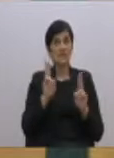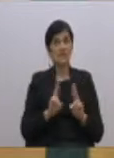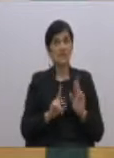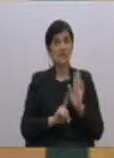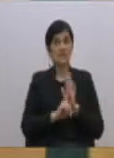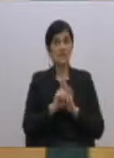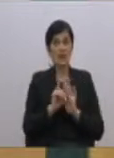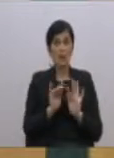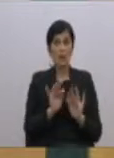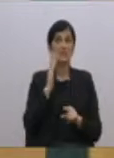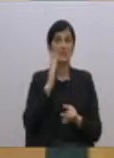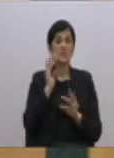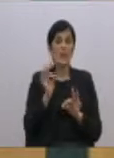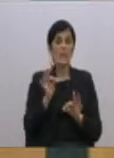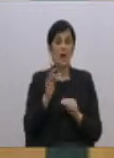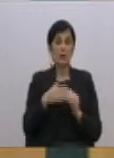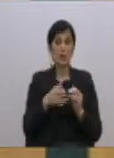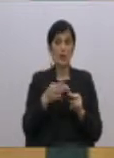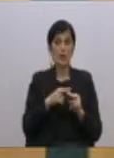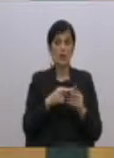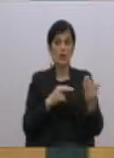ამოქმედებული. Tundat, ce e